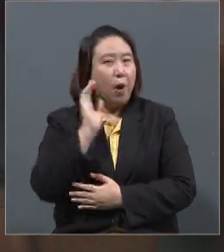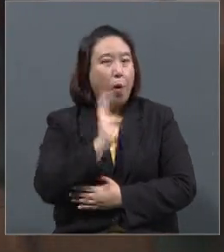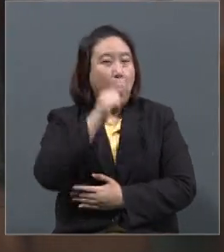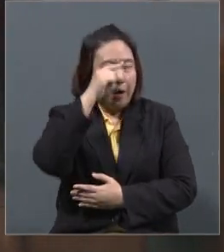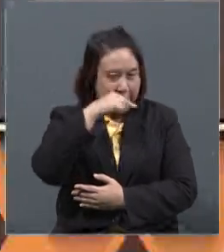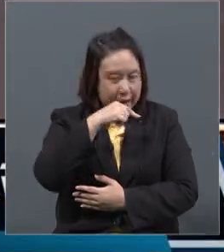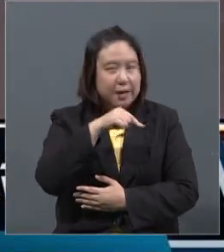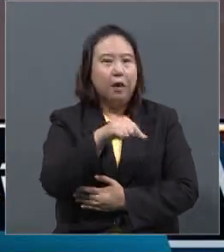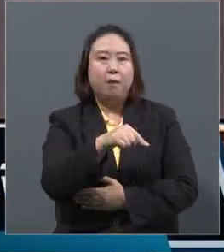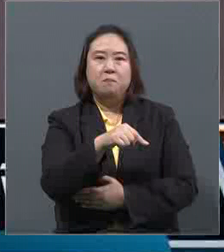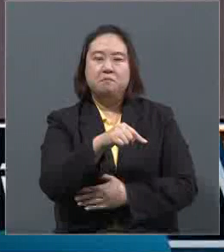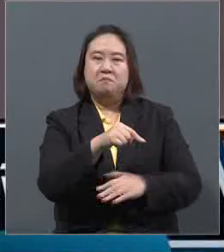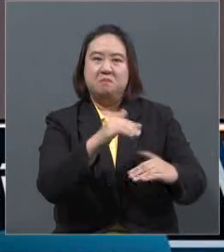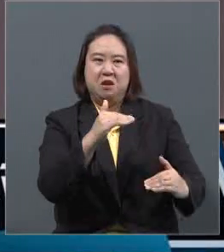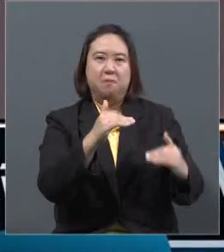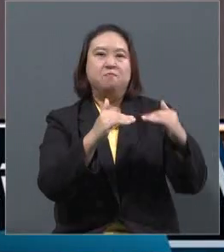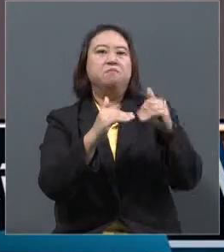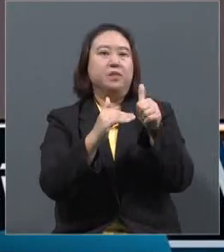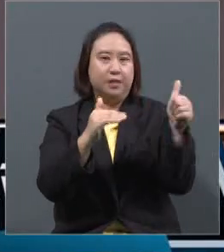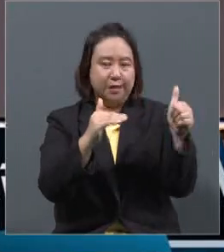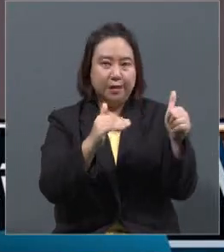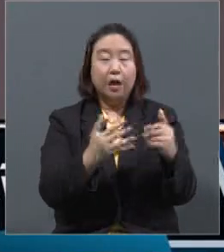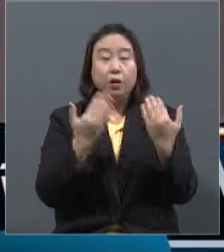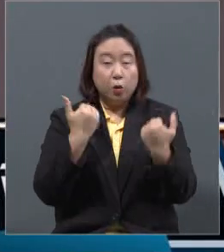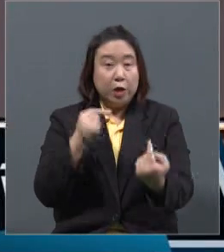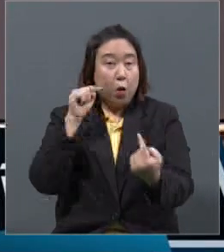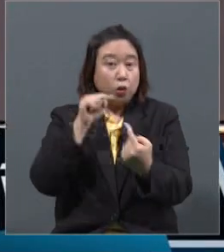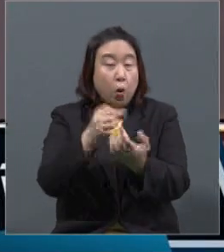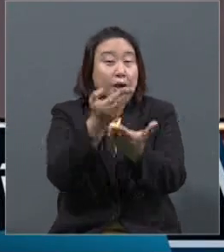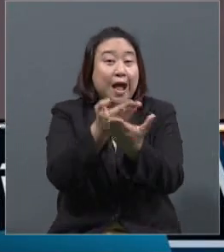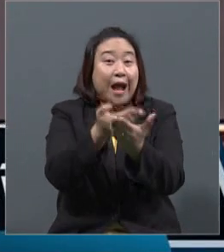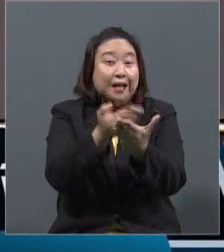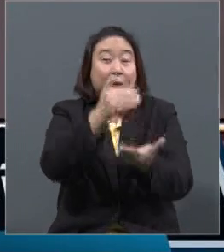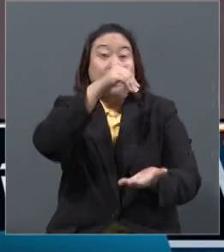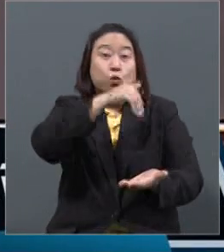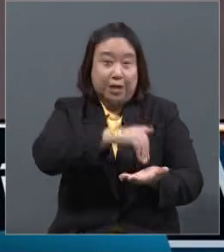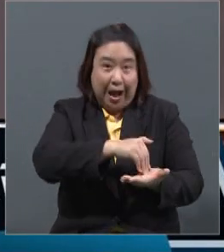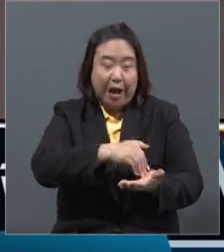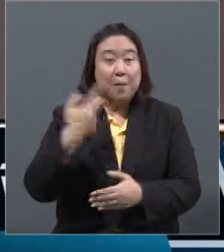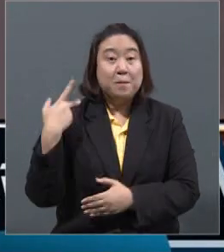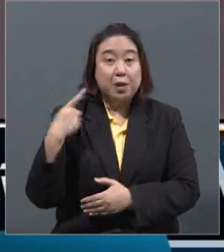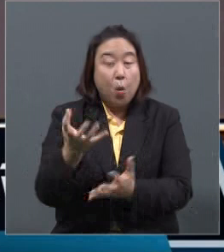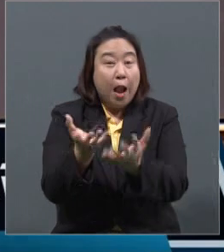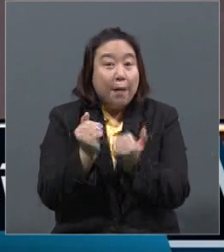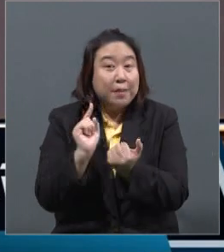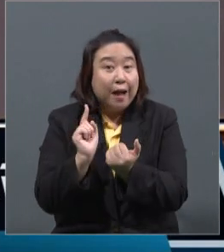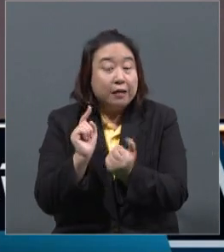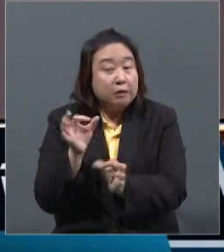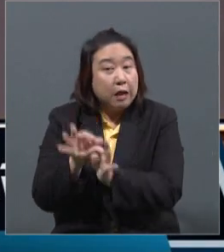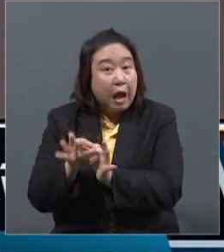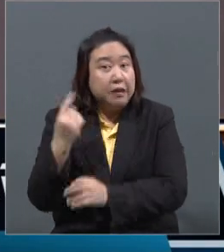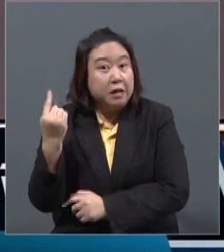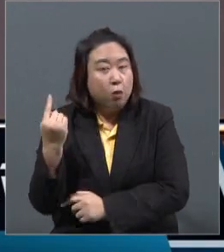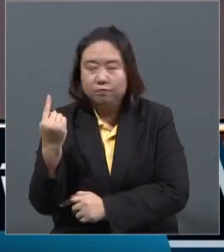ระดับเวิร์คคลาสทั้งสิ้นการเป็นศูนย์กลางทางด้านการเงินไม่ใช่สร้างประโยชน์ให้กับธนาคารหรือสถาบันการเงินเพียงอย่างเดียวแ